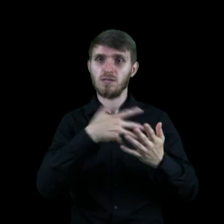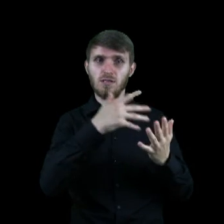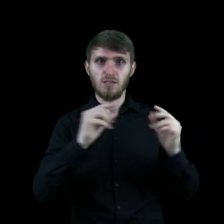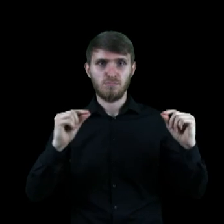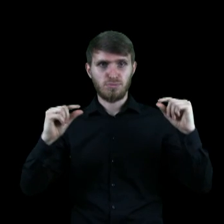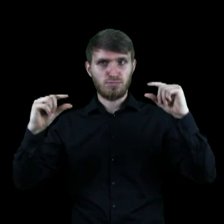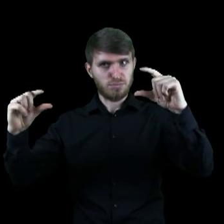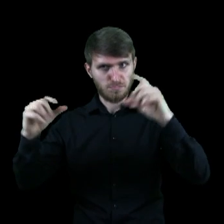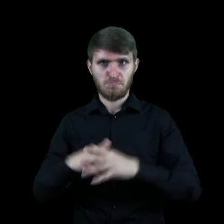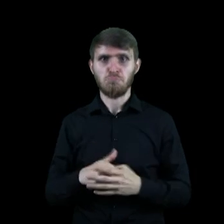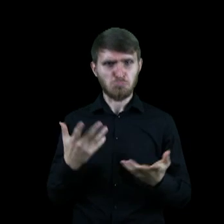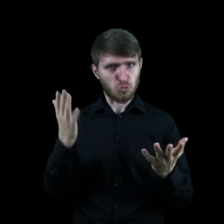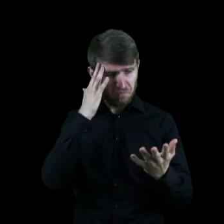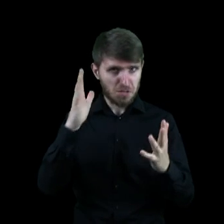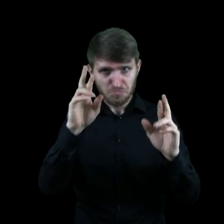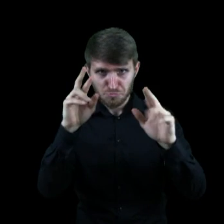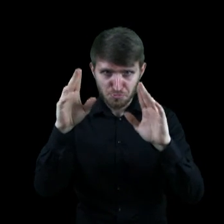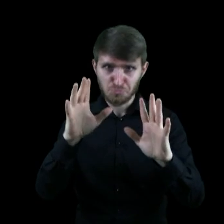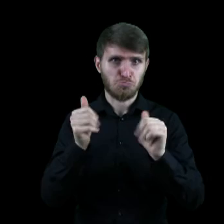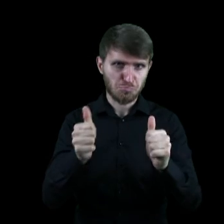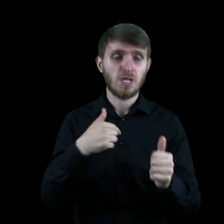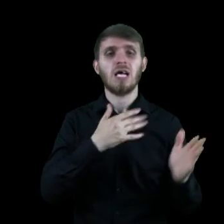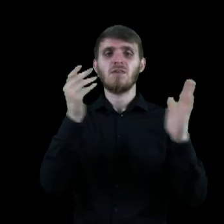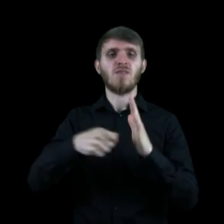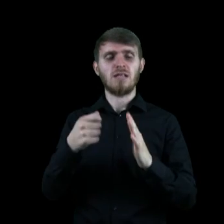W kolejnych filmach zagłębię się w szczegóły.